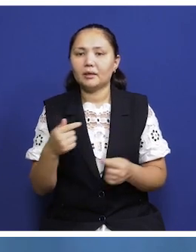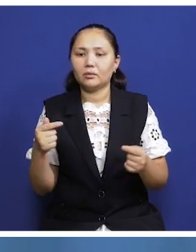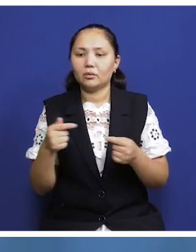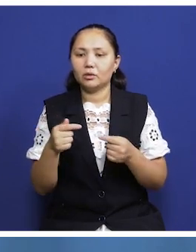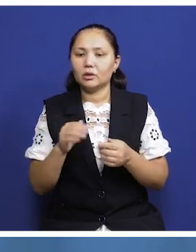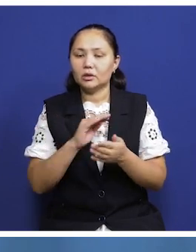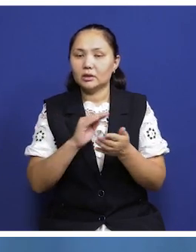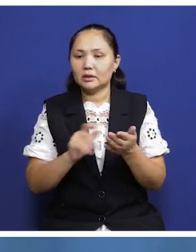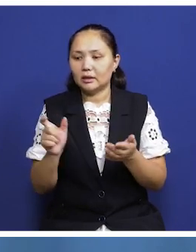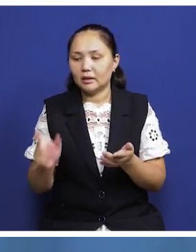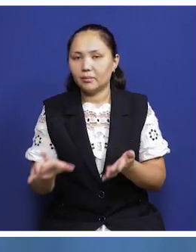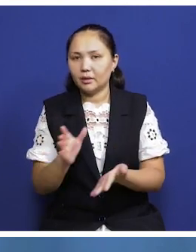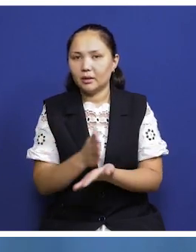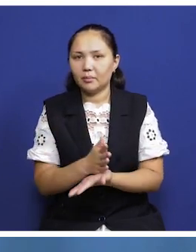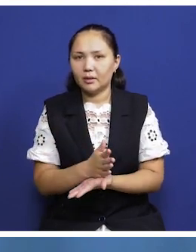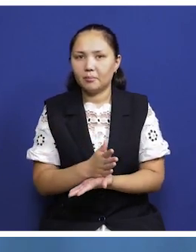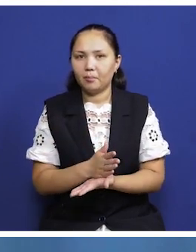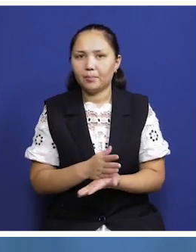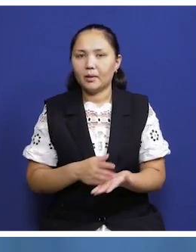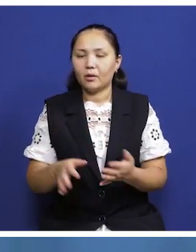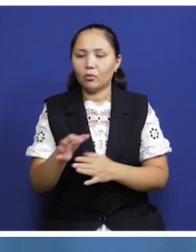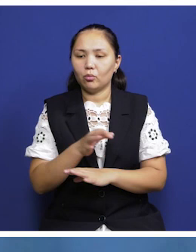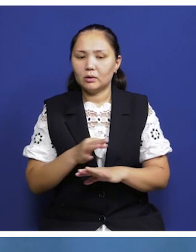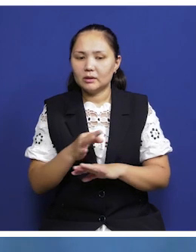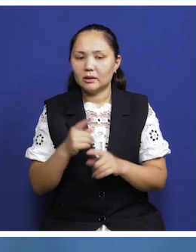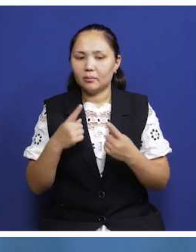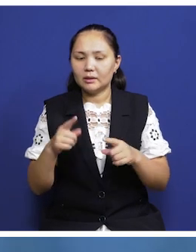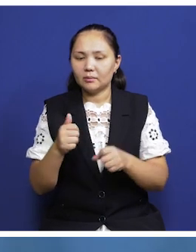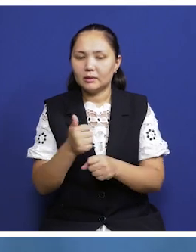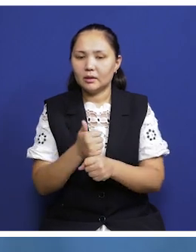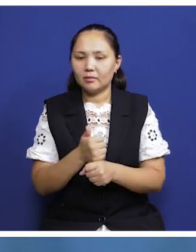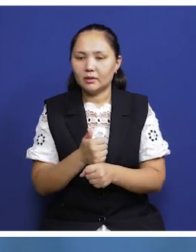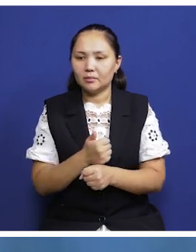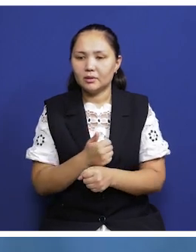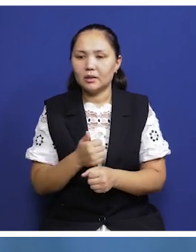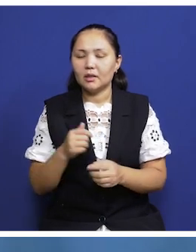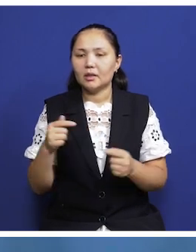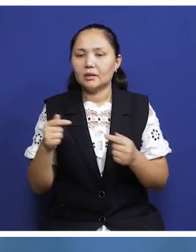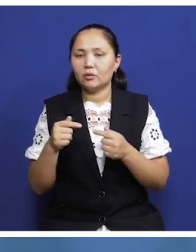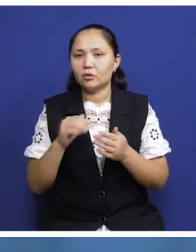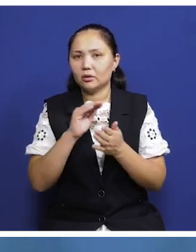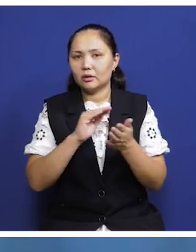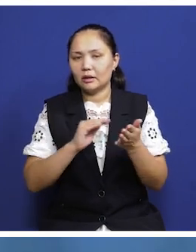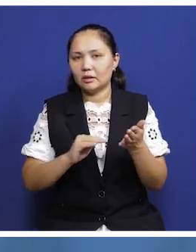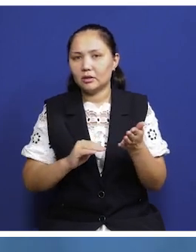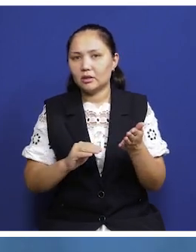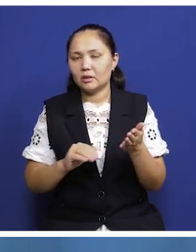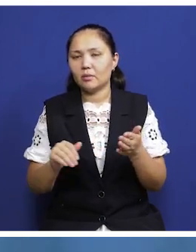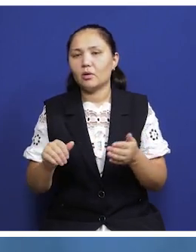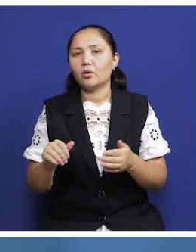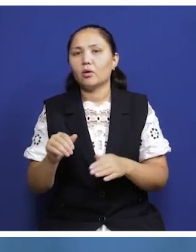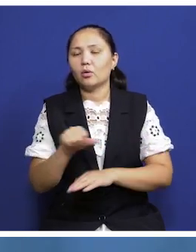отырған азаматтарымыз бар, аудандан да емес, басқарма емес, маған тікелей хат жазып, осындай көшеміз